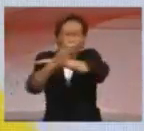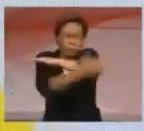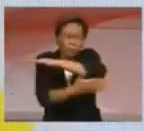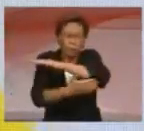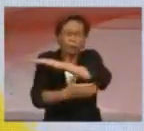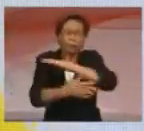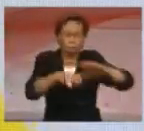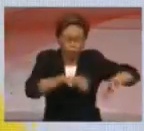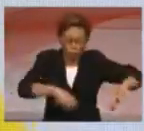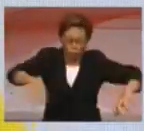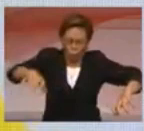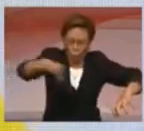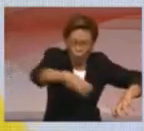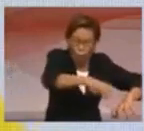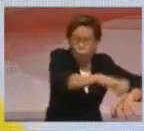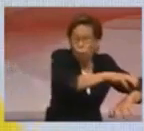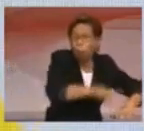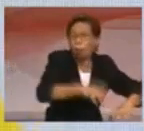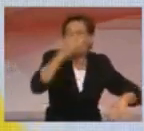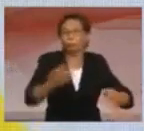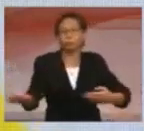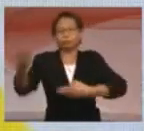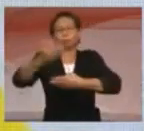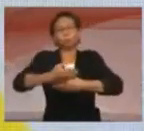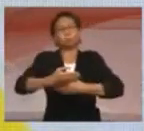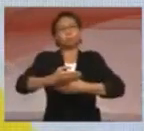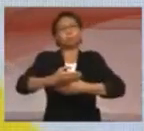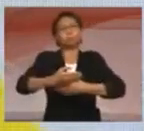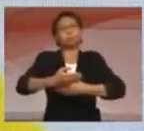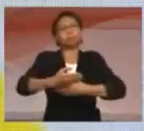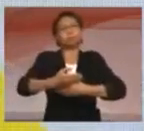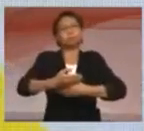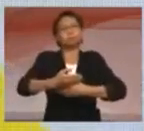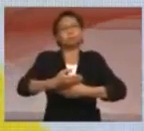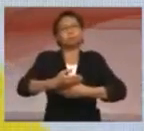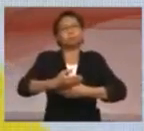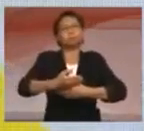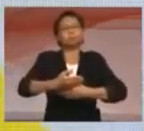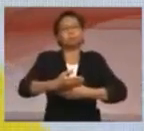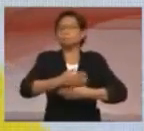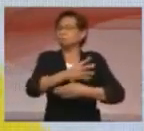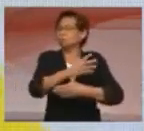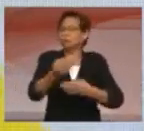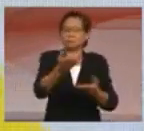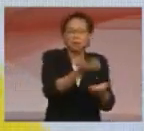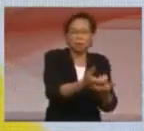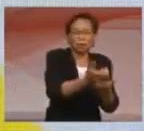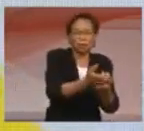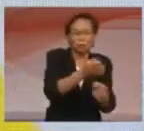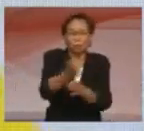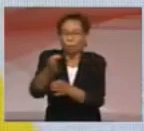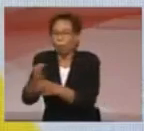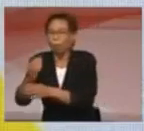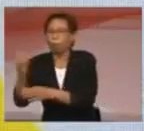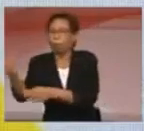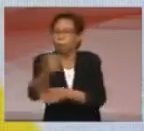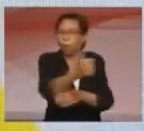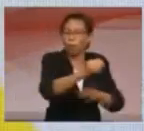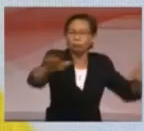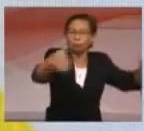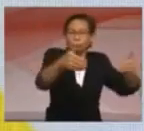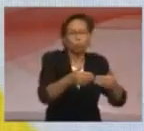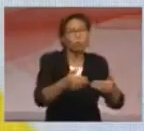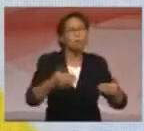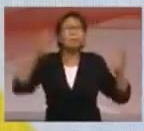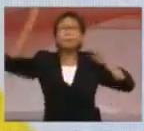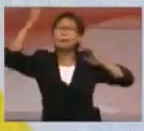mengambil langkah-langkah untuk berkurung dan terpaksa menutup sektor ekonomi masing-masing. Malaysia